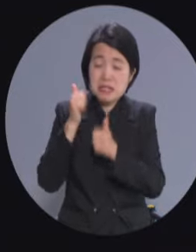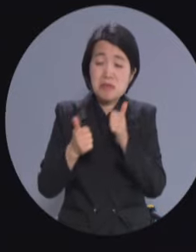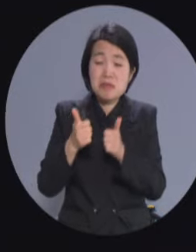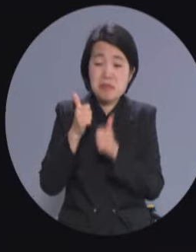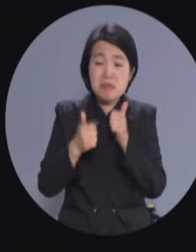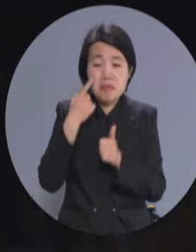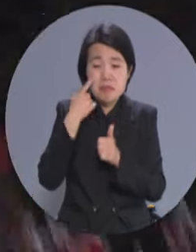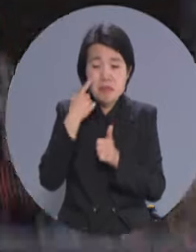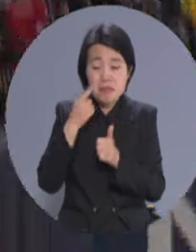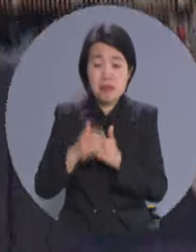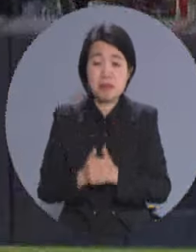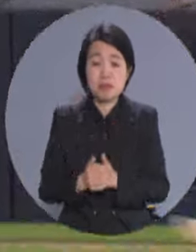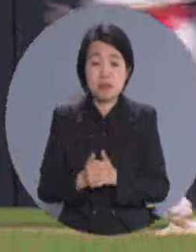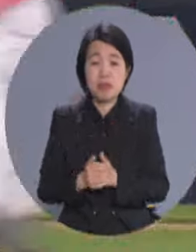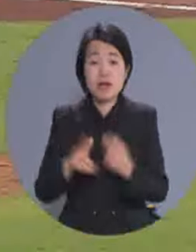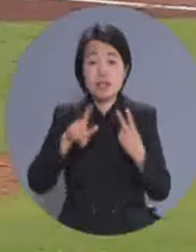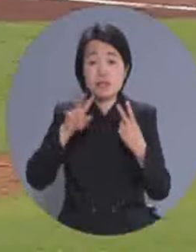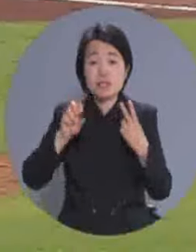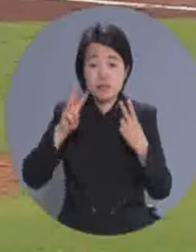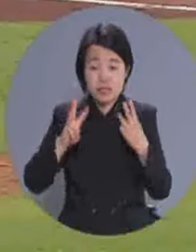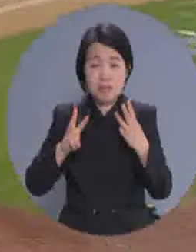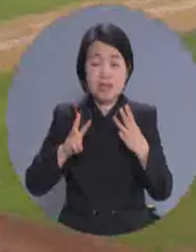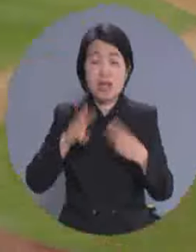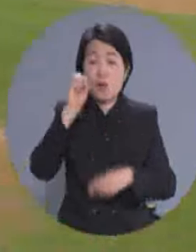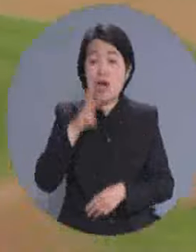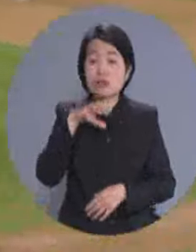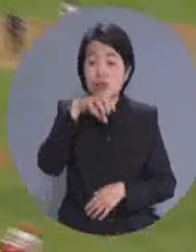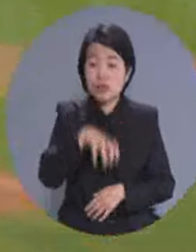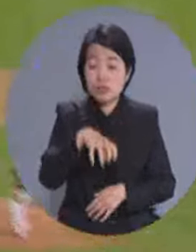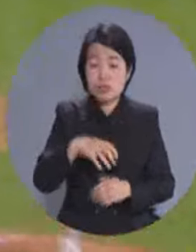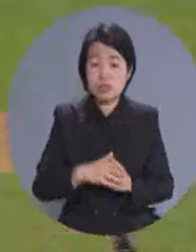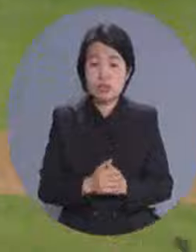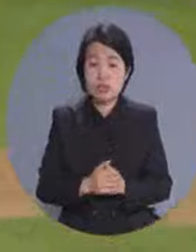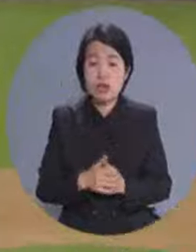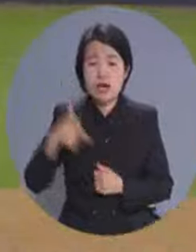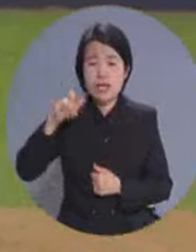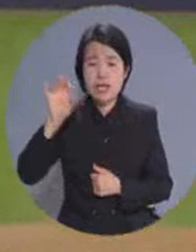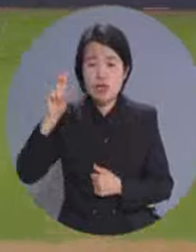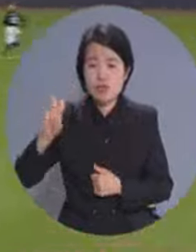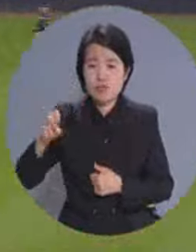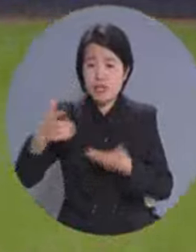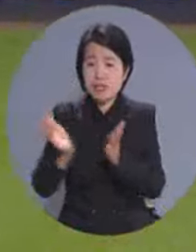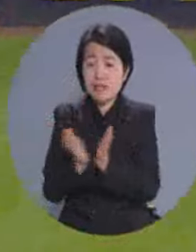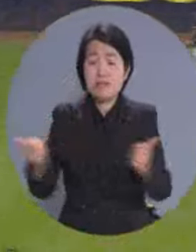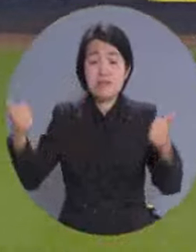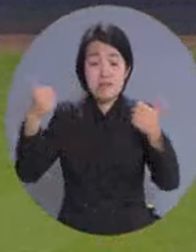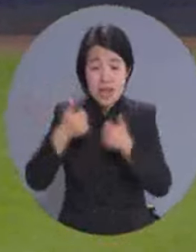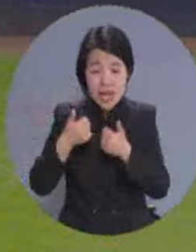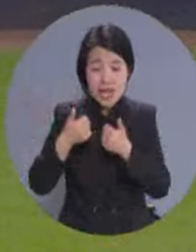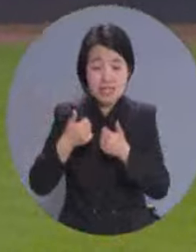이어서 오는 23일 광주 기아 챔피언스 빌드에서 키움을 상대로 개막전을